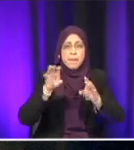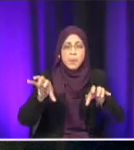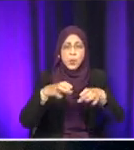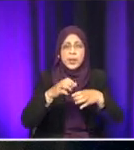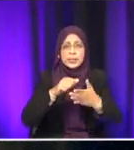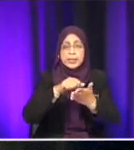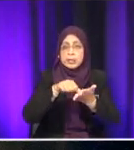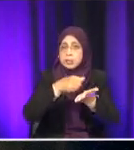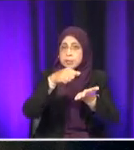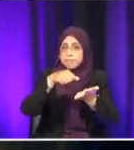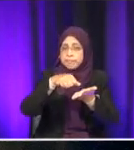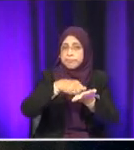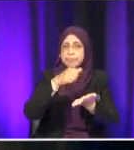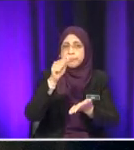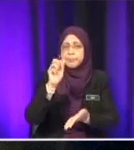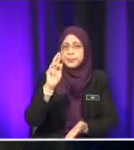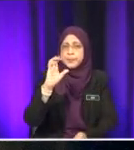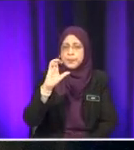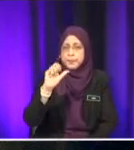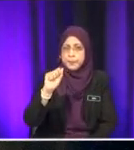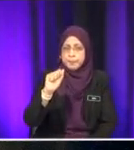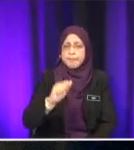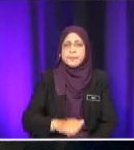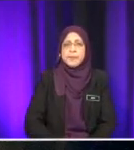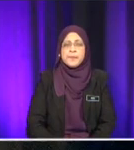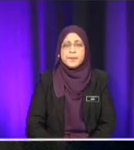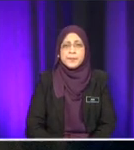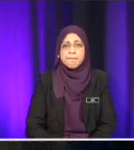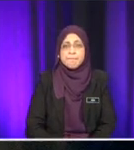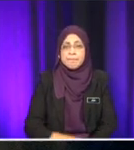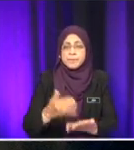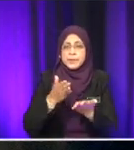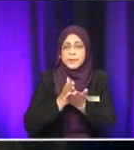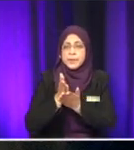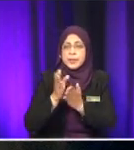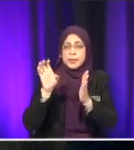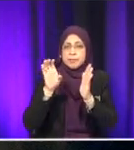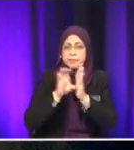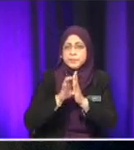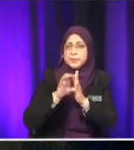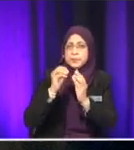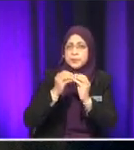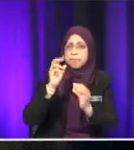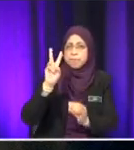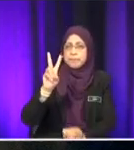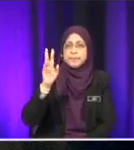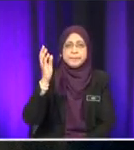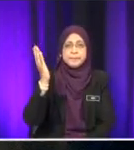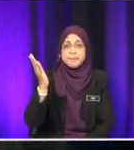cuman Oke terima kasih Hana Saya teruskan dengan gambar kedua oke